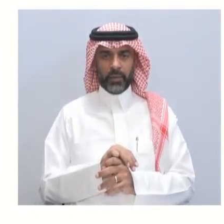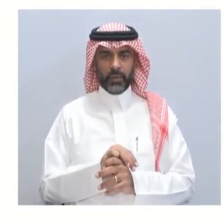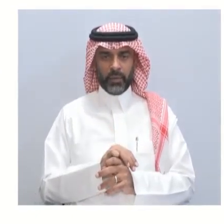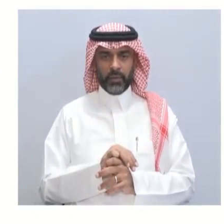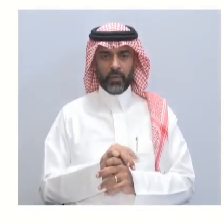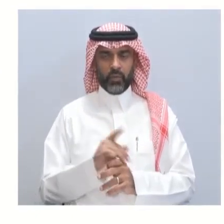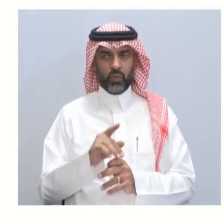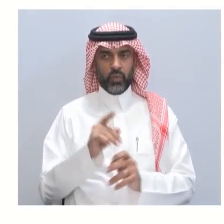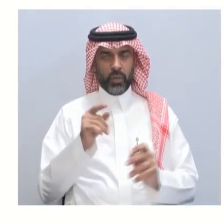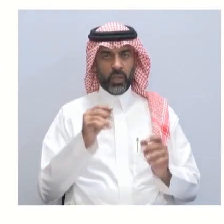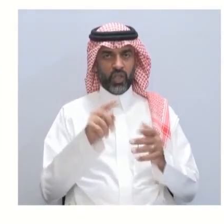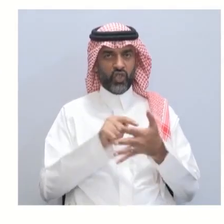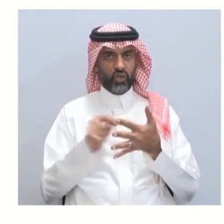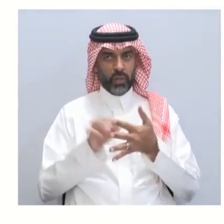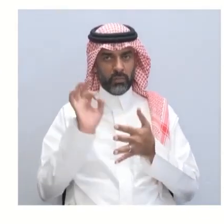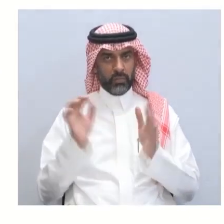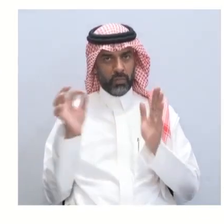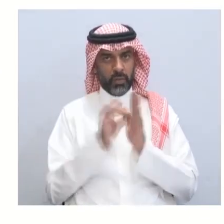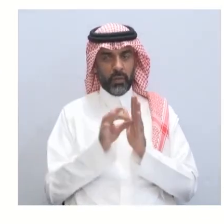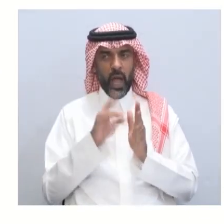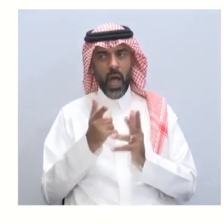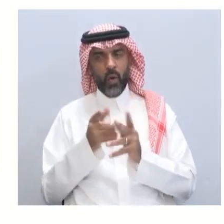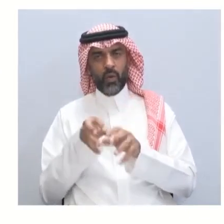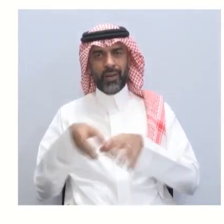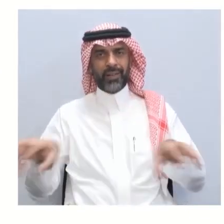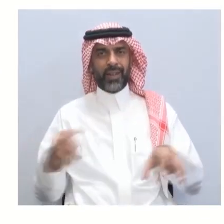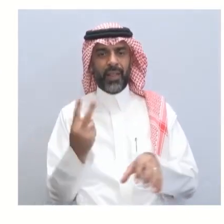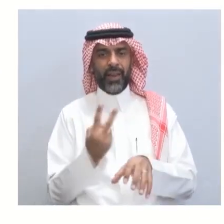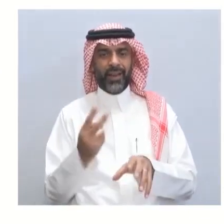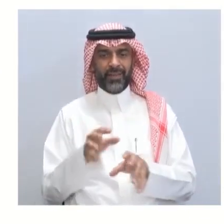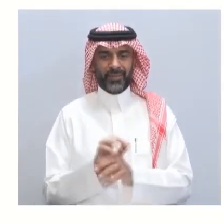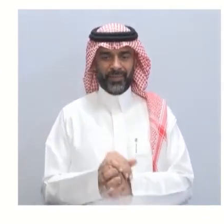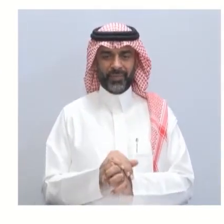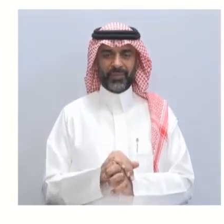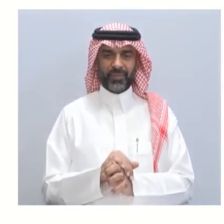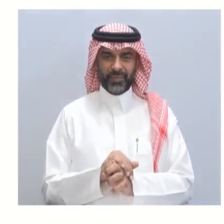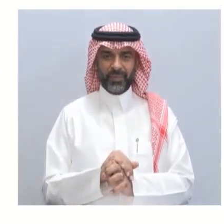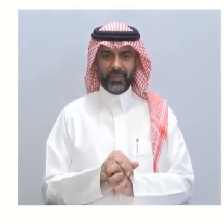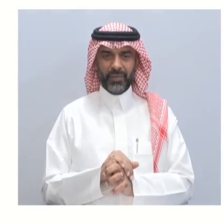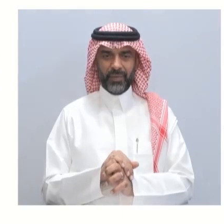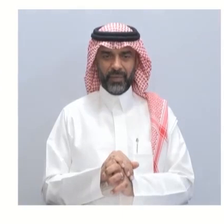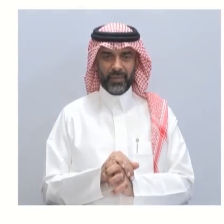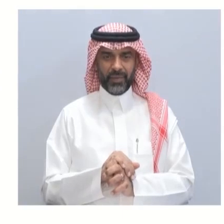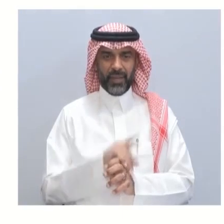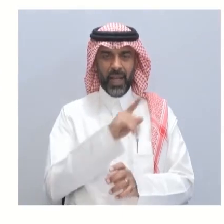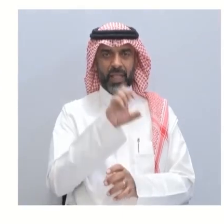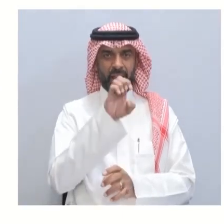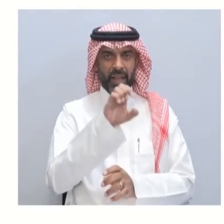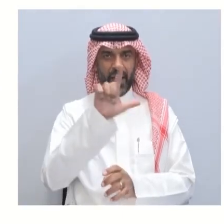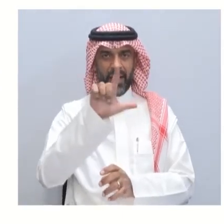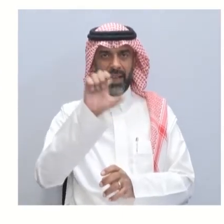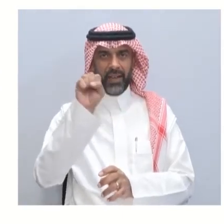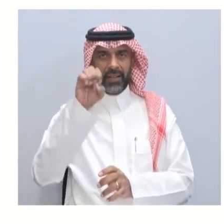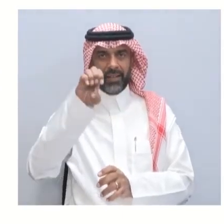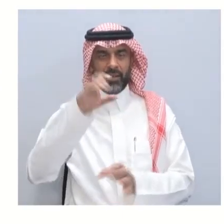المطلوب والا يخرج مع بوابه الس هذه بوابه الس وهنا بوابه ذن فيخرج مع